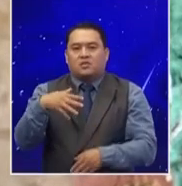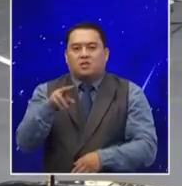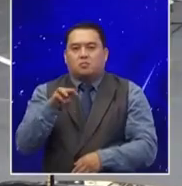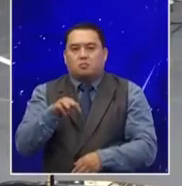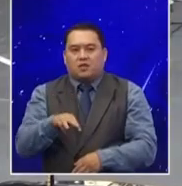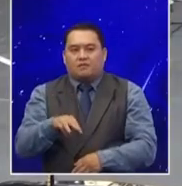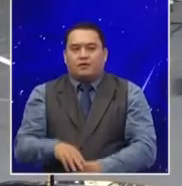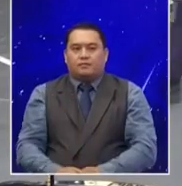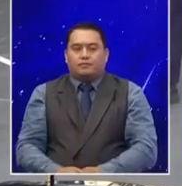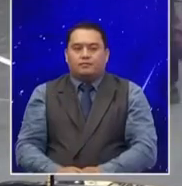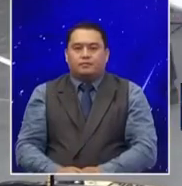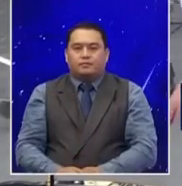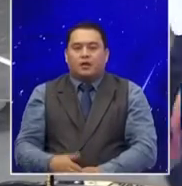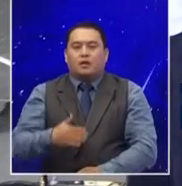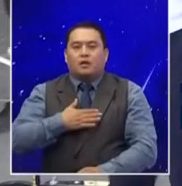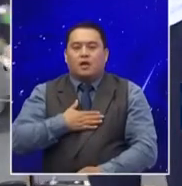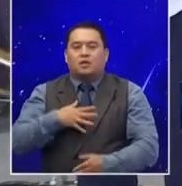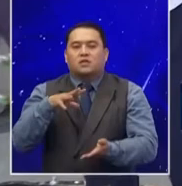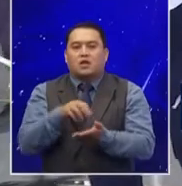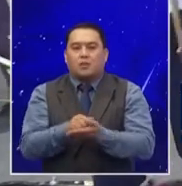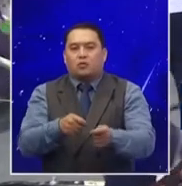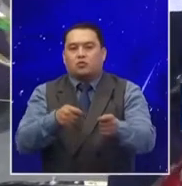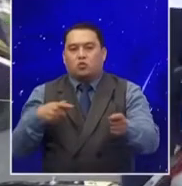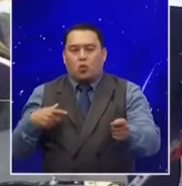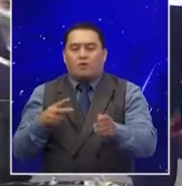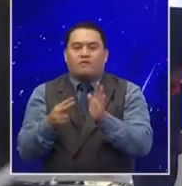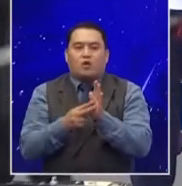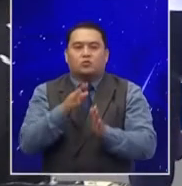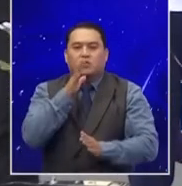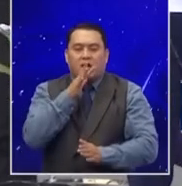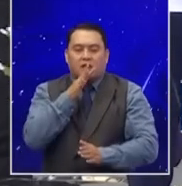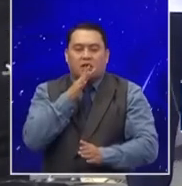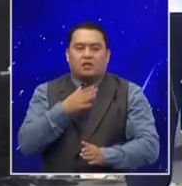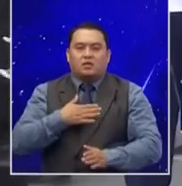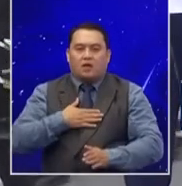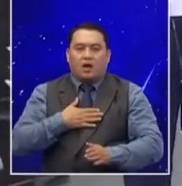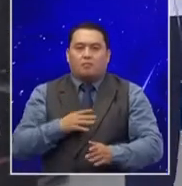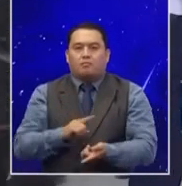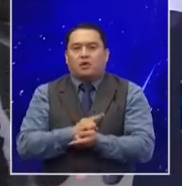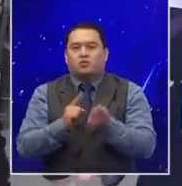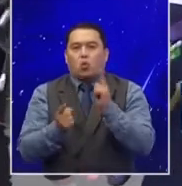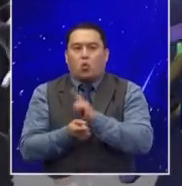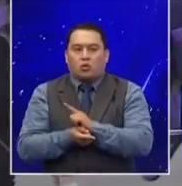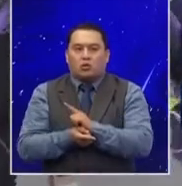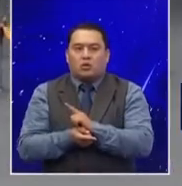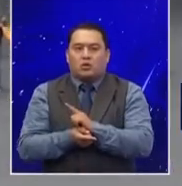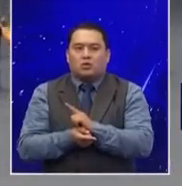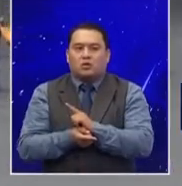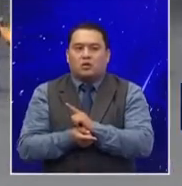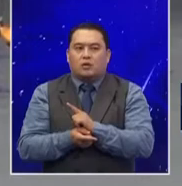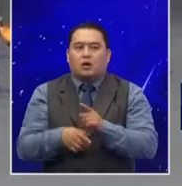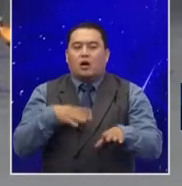метров. Стрельбой из лука я занимаюсь 8 лет. Из них вначале я стреляла полтора года с классического лука, потом перевелась на блочный лук.